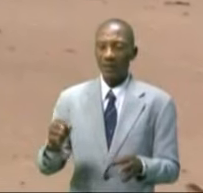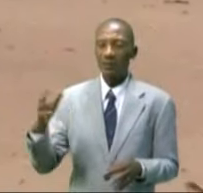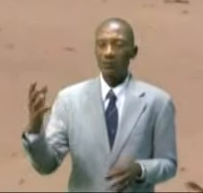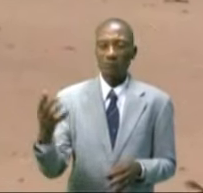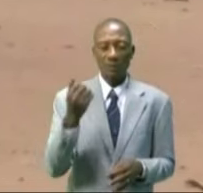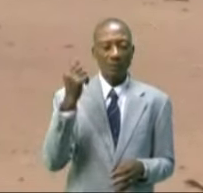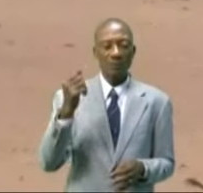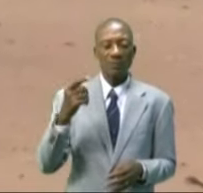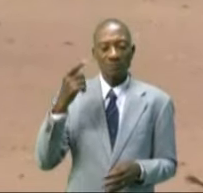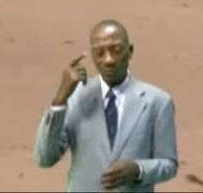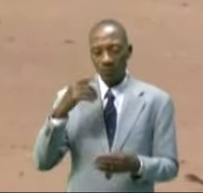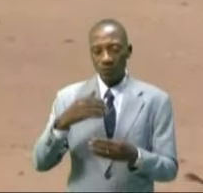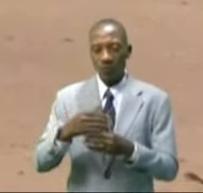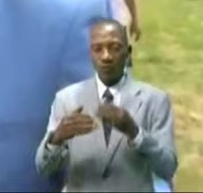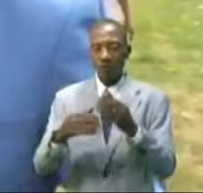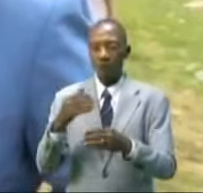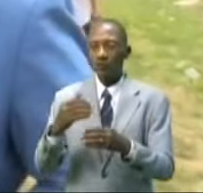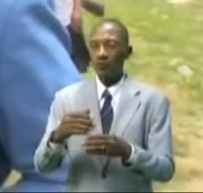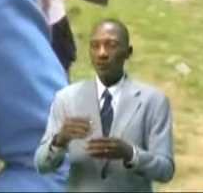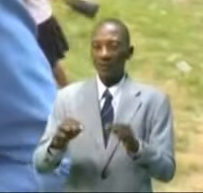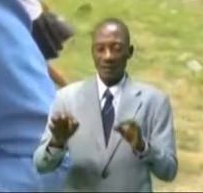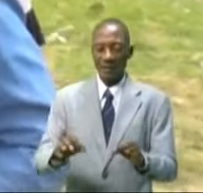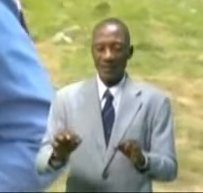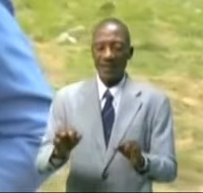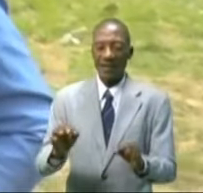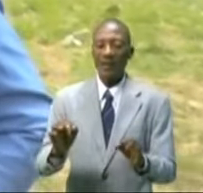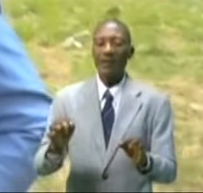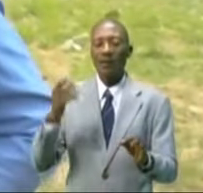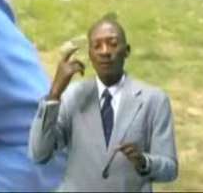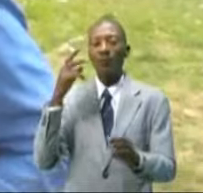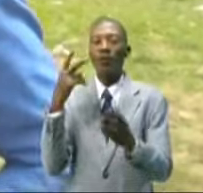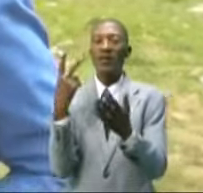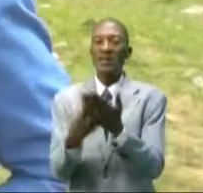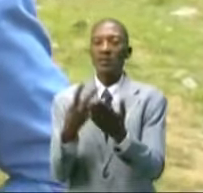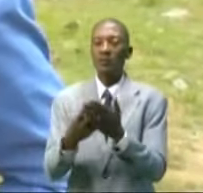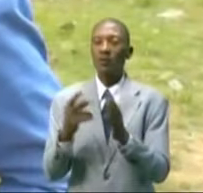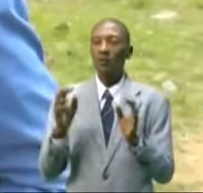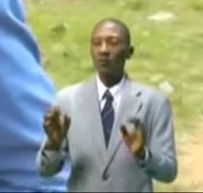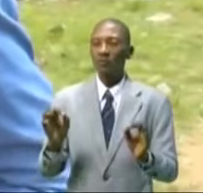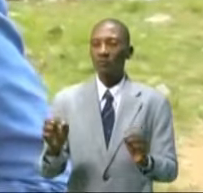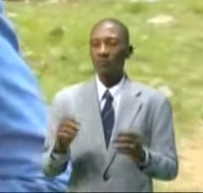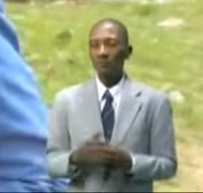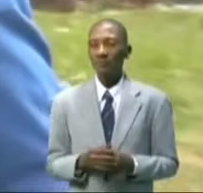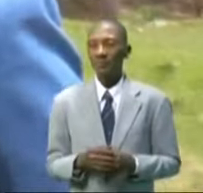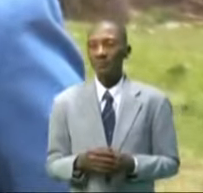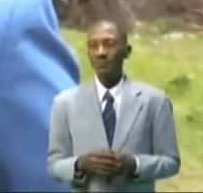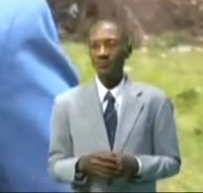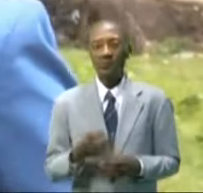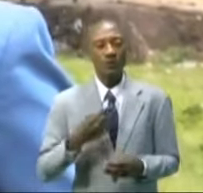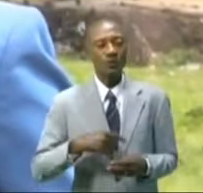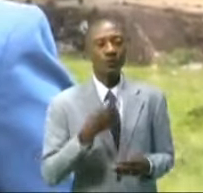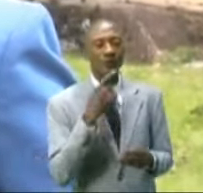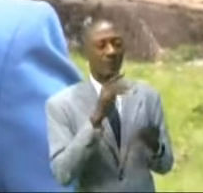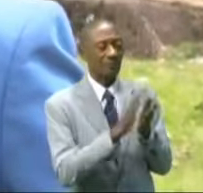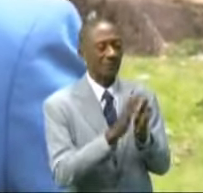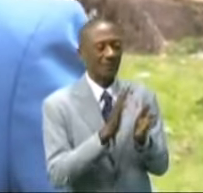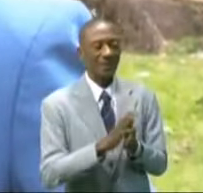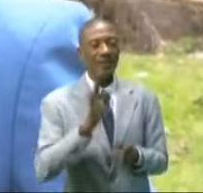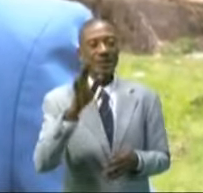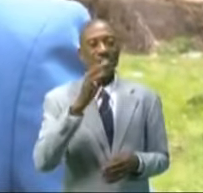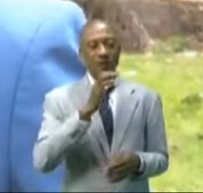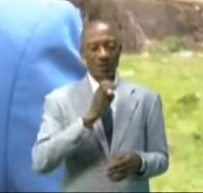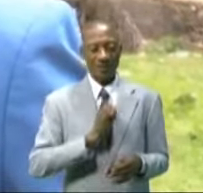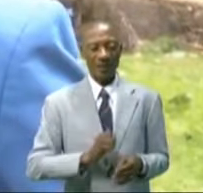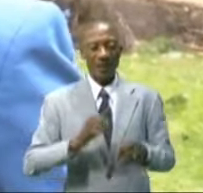sport et en stades. Nous disons grandement merci à son Excellence, Monsieur le Président de la République, pour